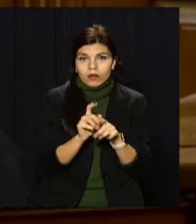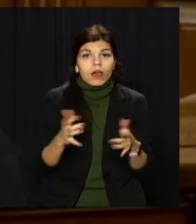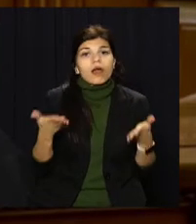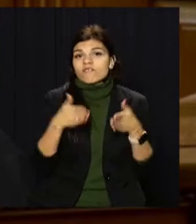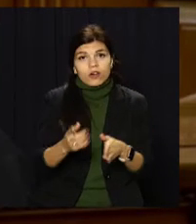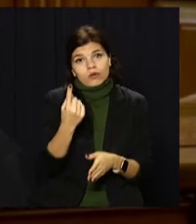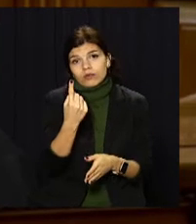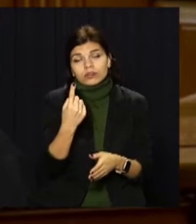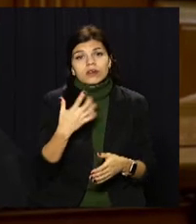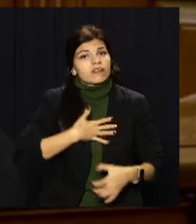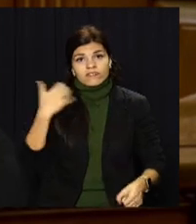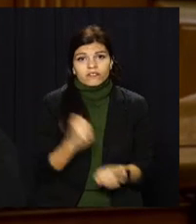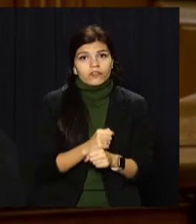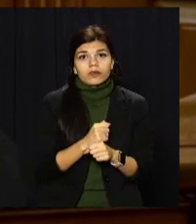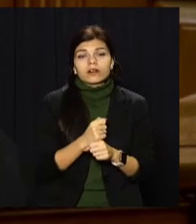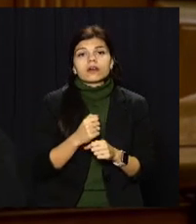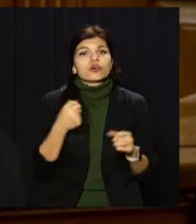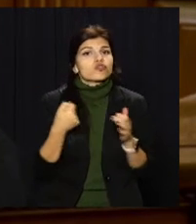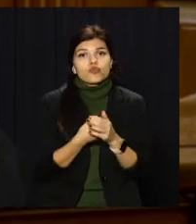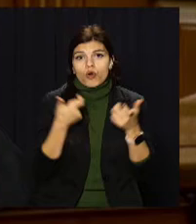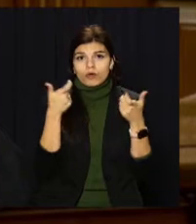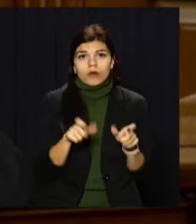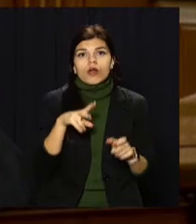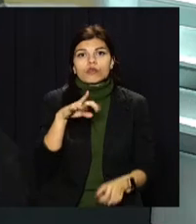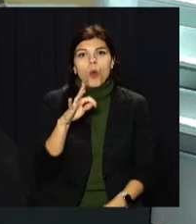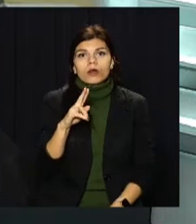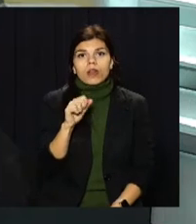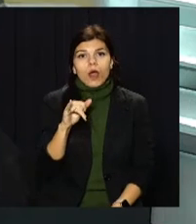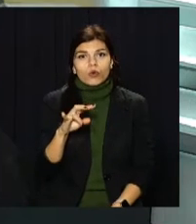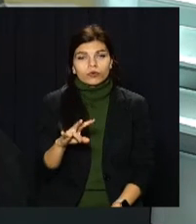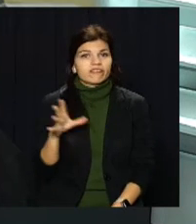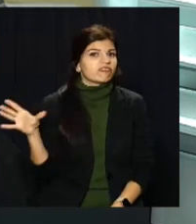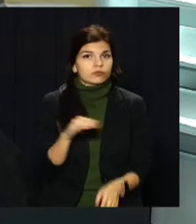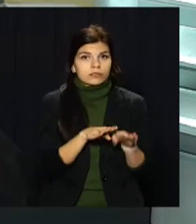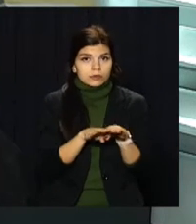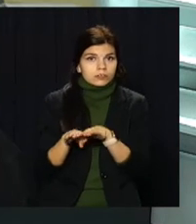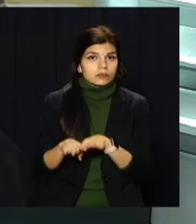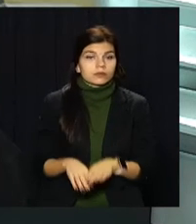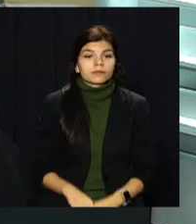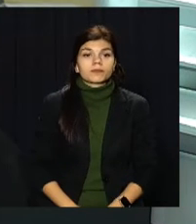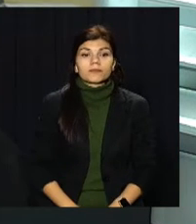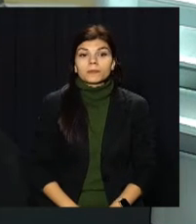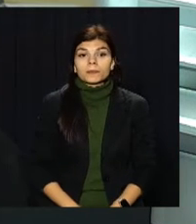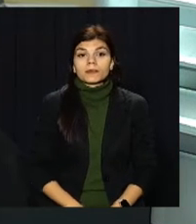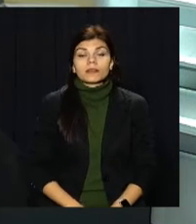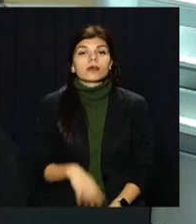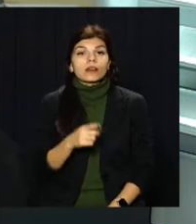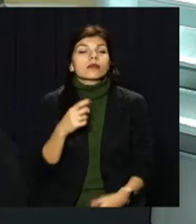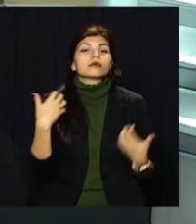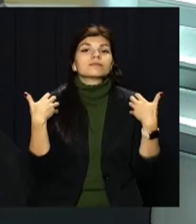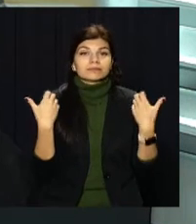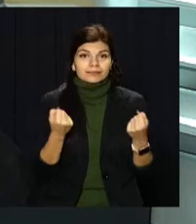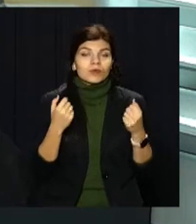– це жорсткий карантин аж до повного локдауну. У Всесвітній організації охорони здоров'я